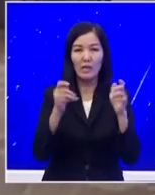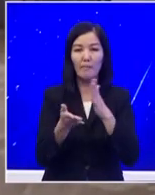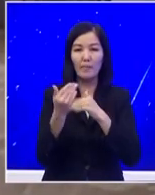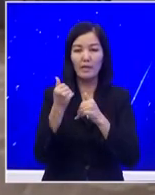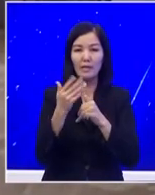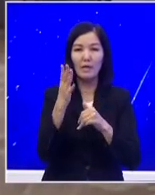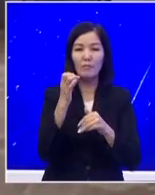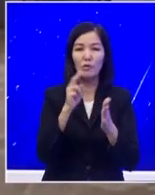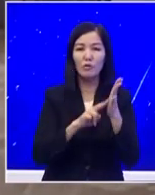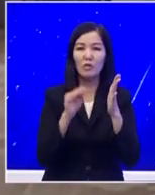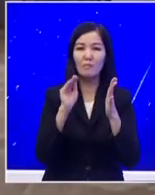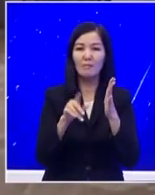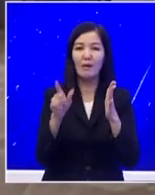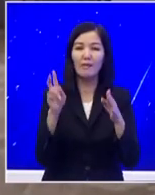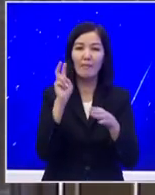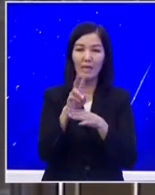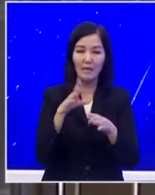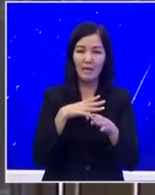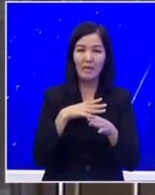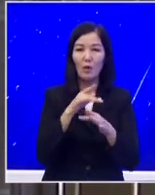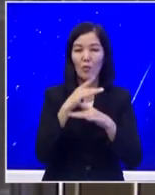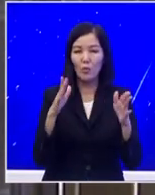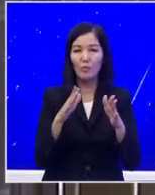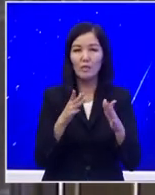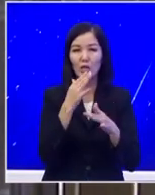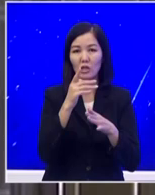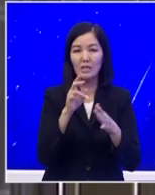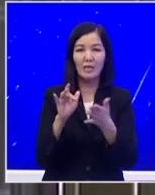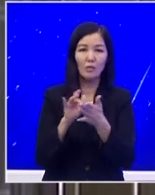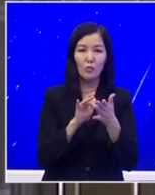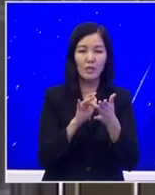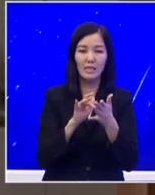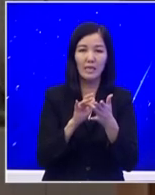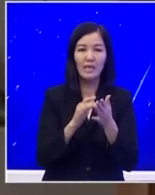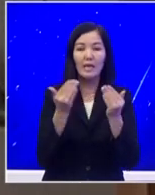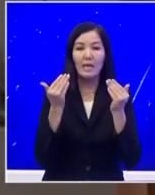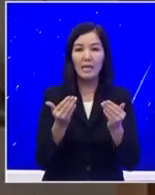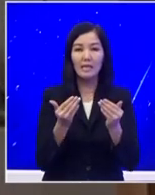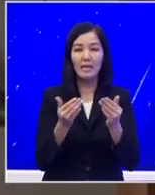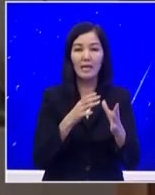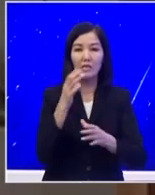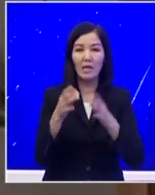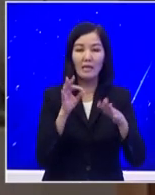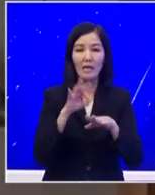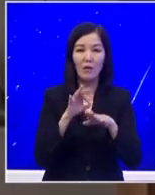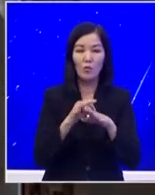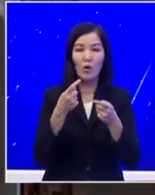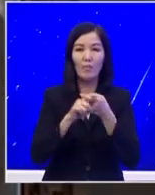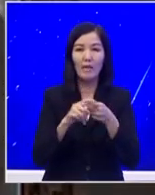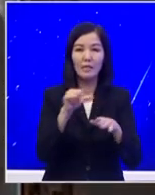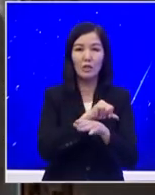мұнда 570 мың адам келген екен. Олардың көбі шетелдік туристер. Алайда жаһандық індетке байланысты